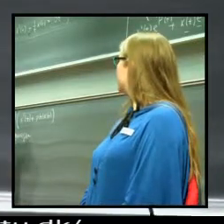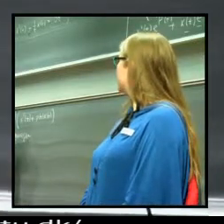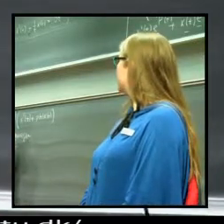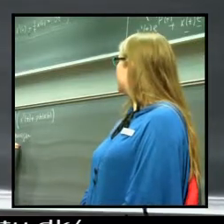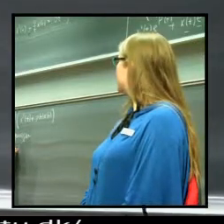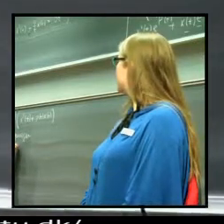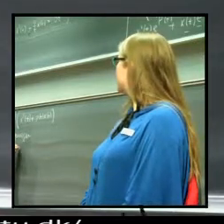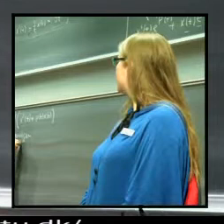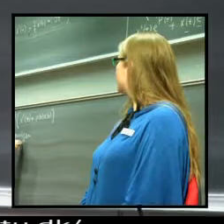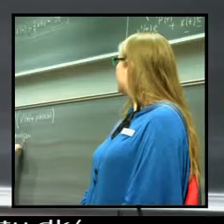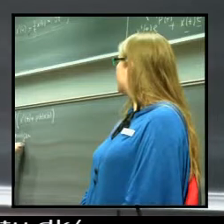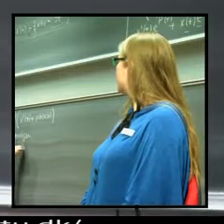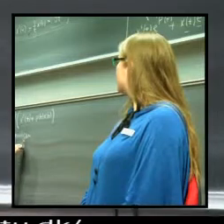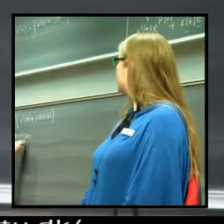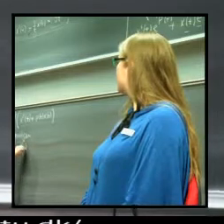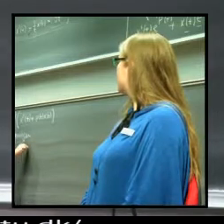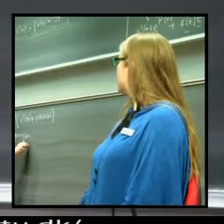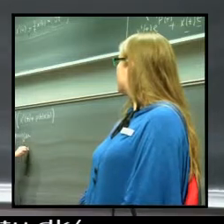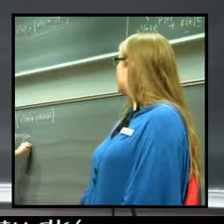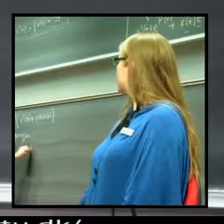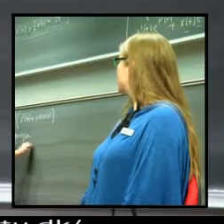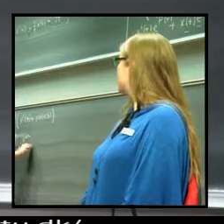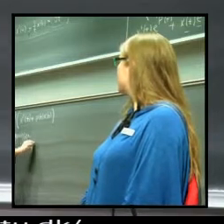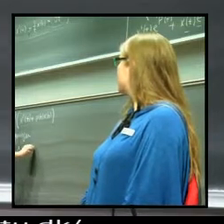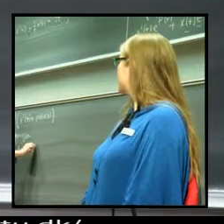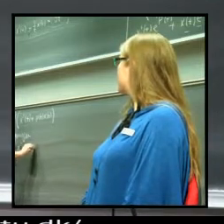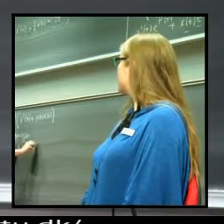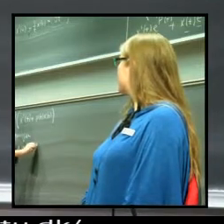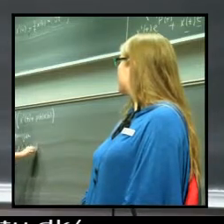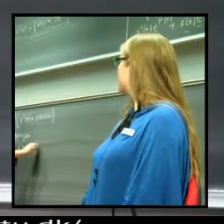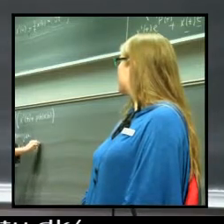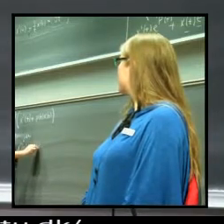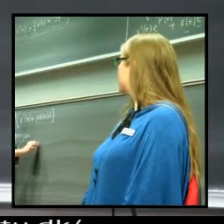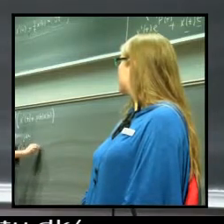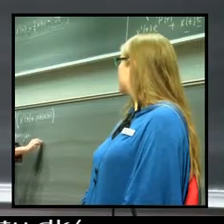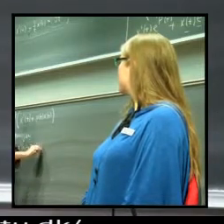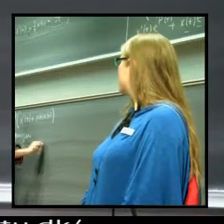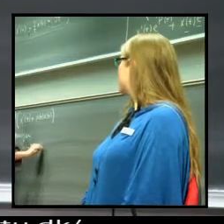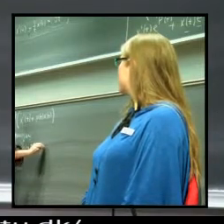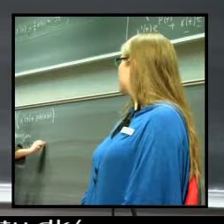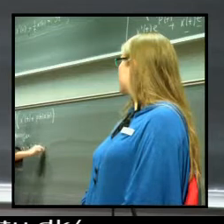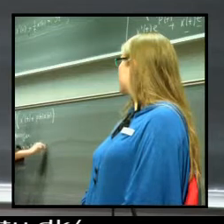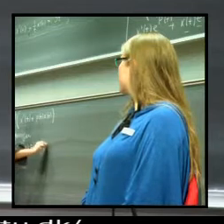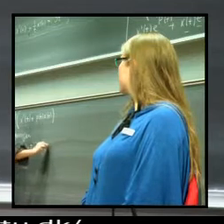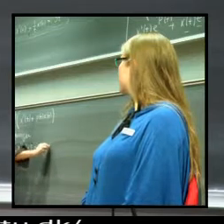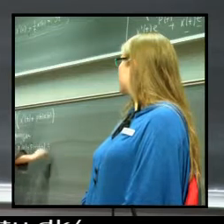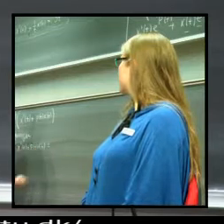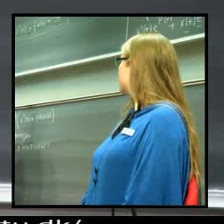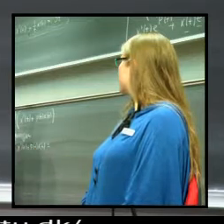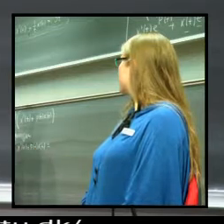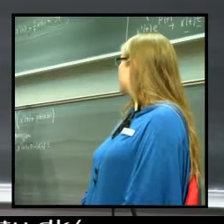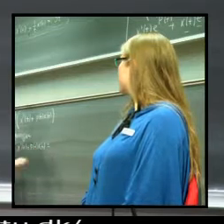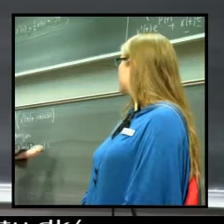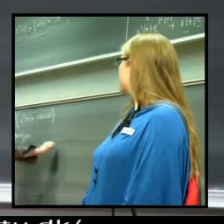Ligningen hedder x mærke af t plus p af t gange x af t lige